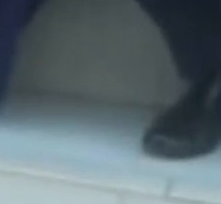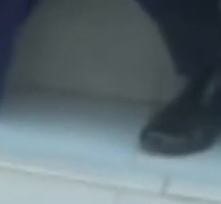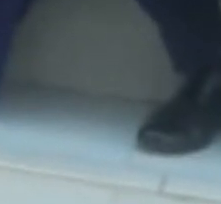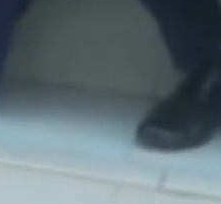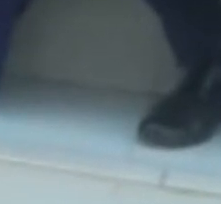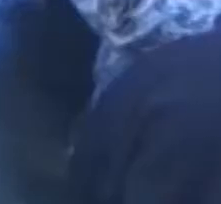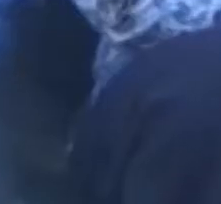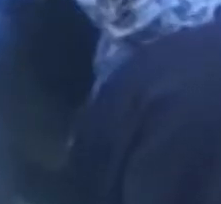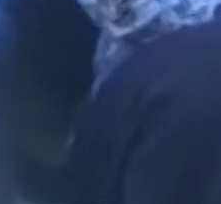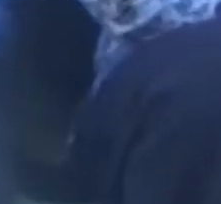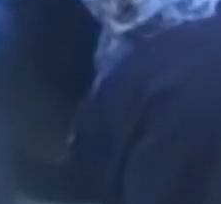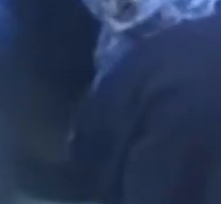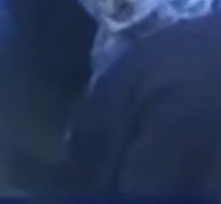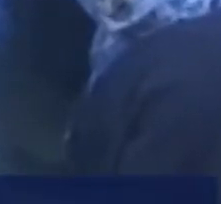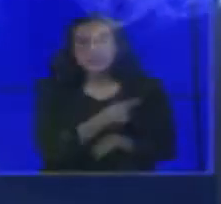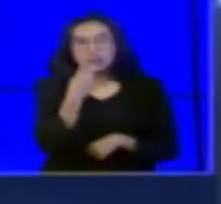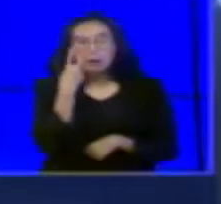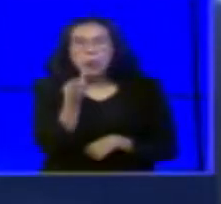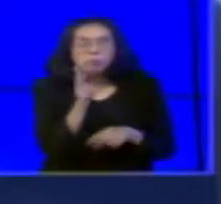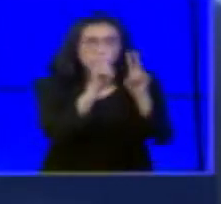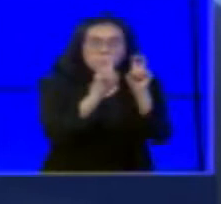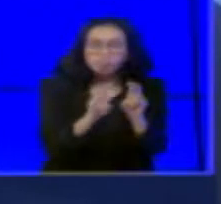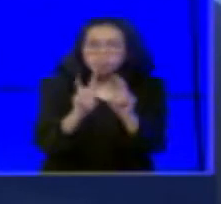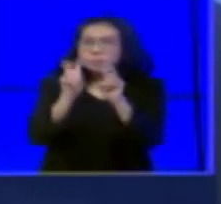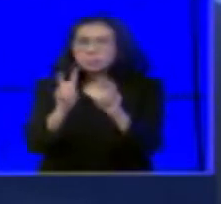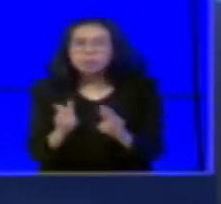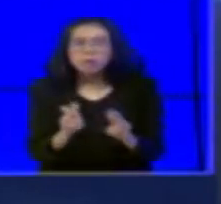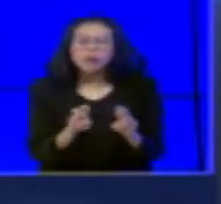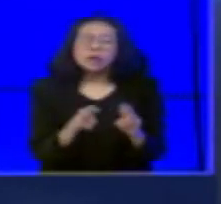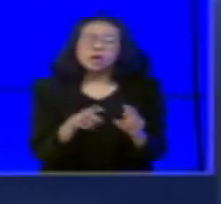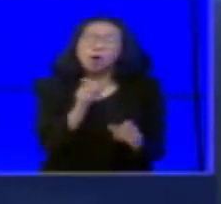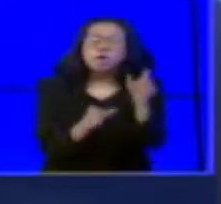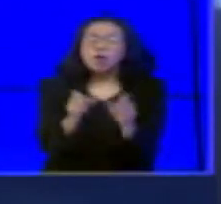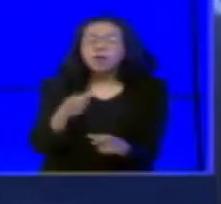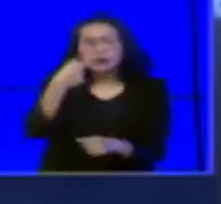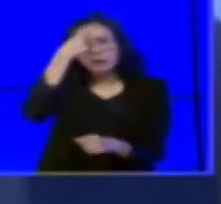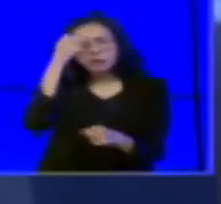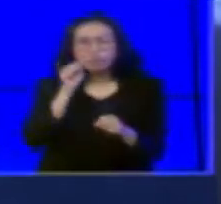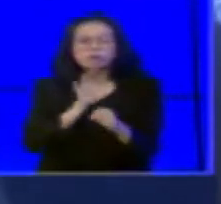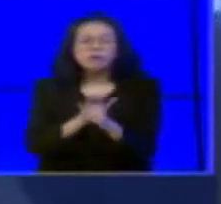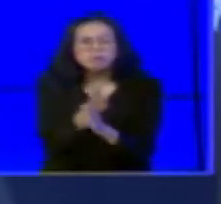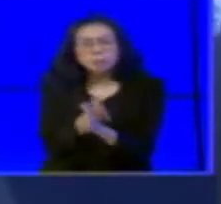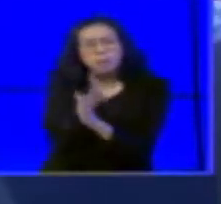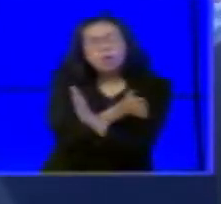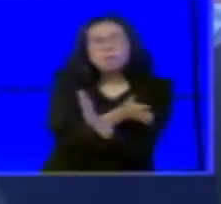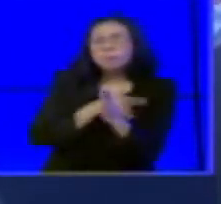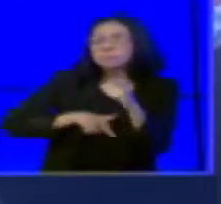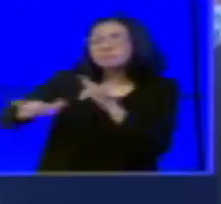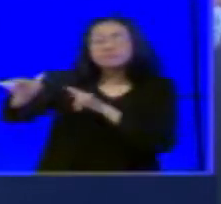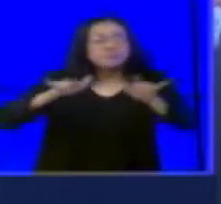Namun lagi kita tracking. Kita lihat riwayat perjalanan termasuk ke lingkungan